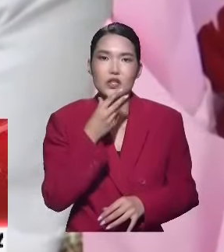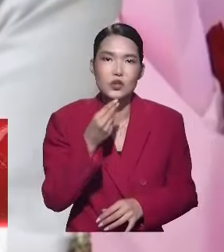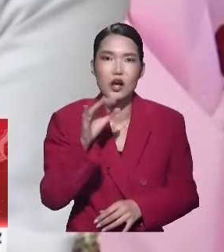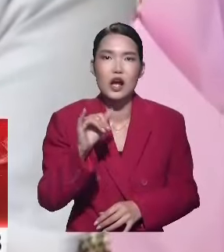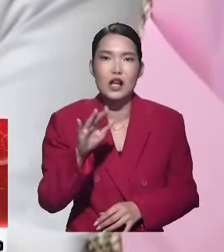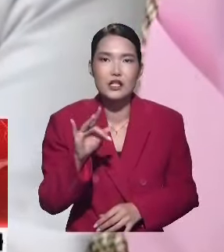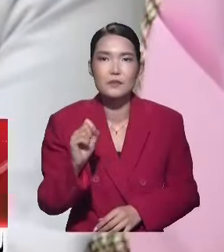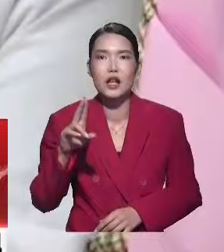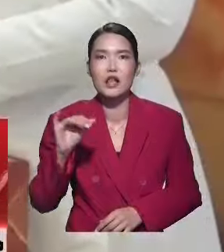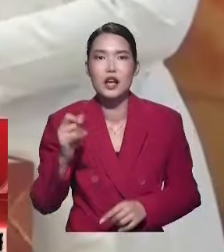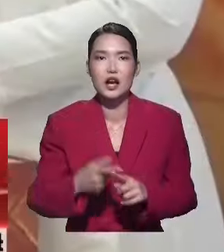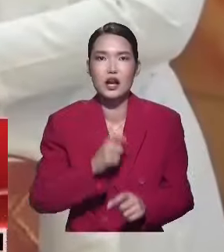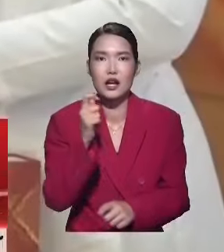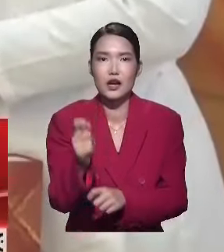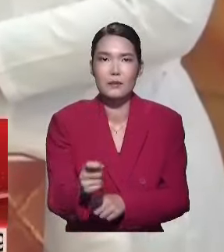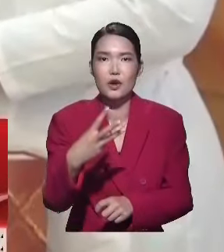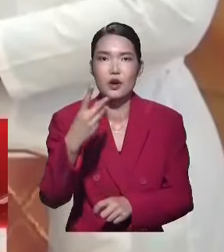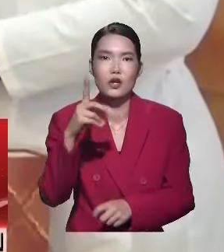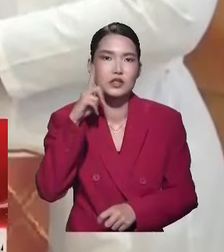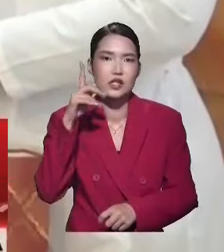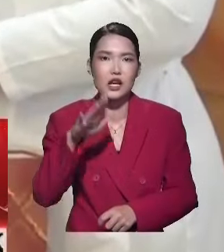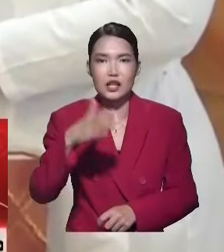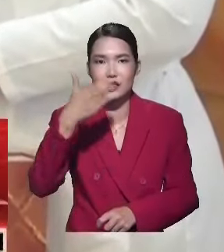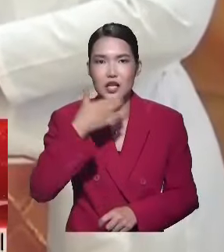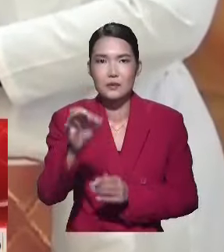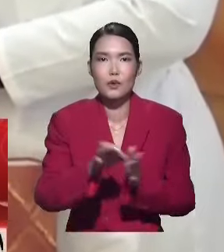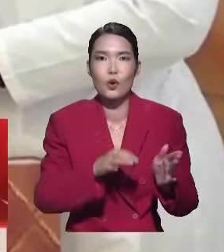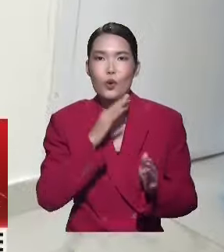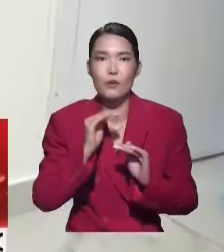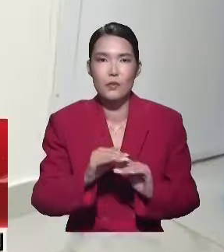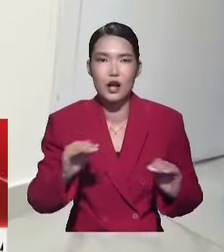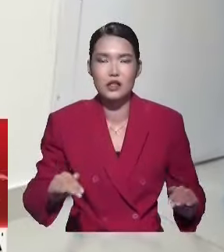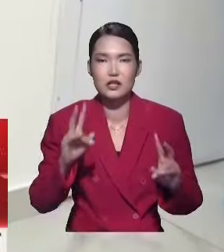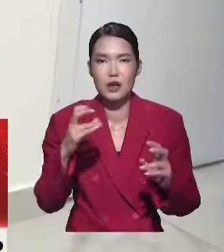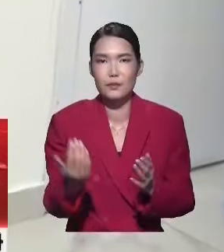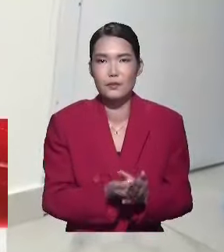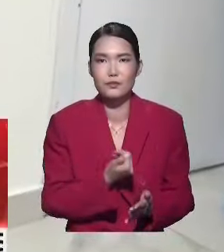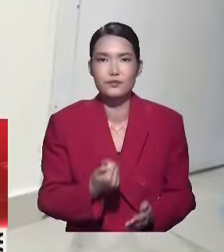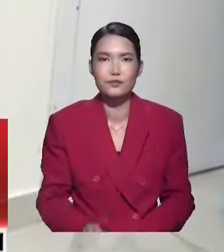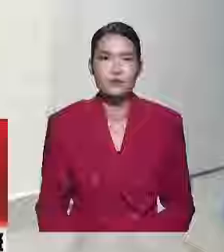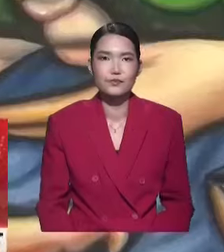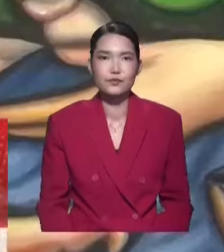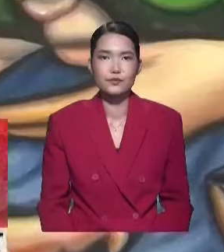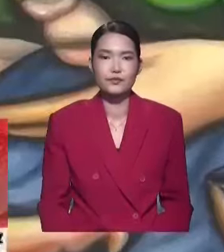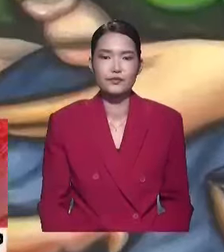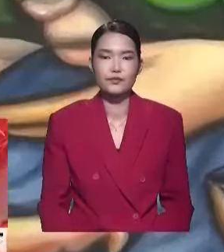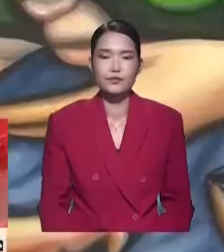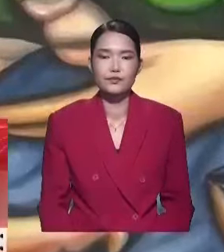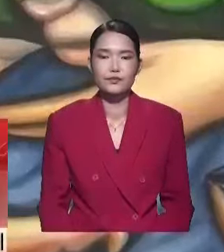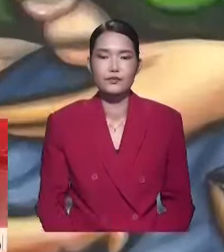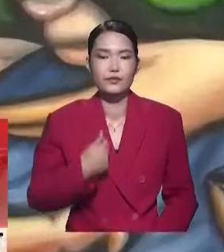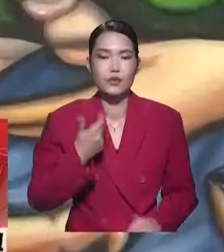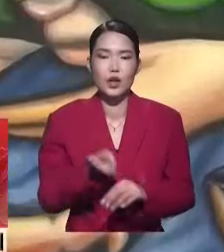деген есім беріпті. Ал 31 жастағы келіншек бірден көп балалы ана болып шыға келді. Қатты